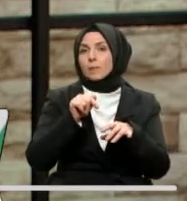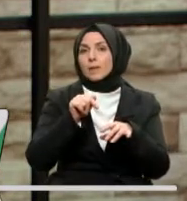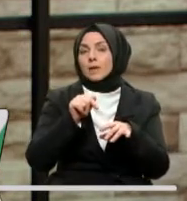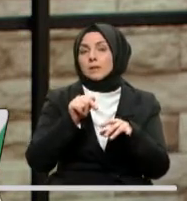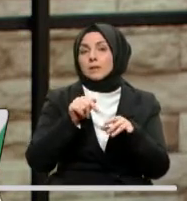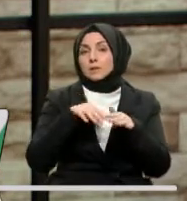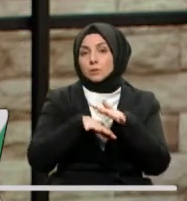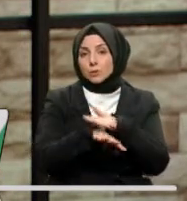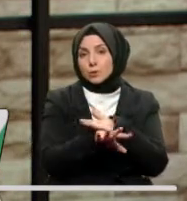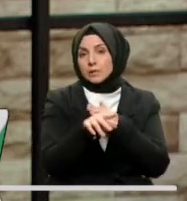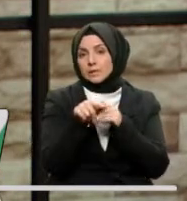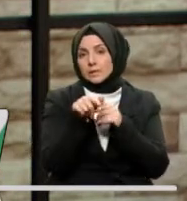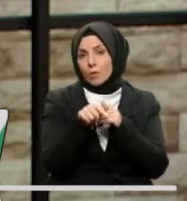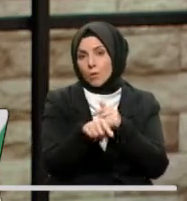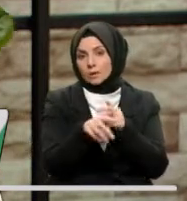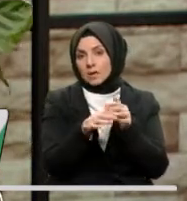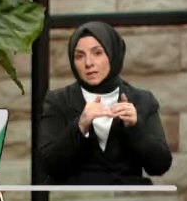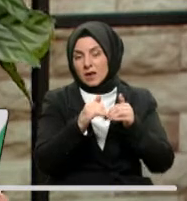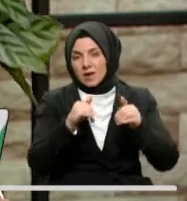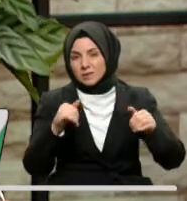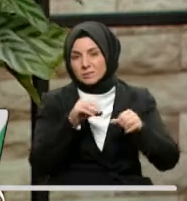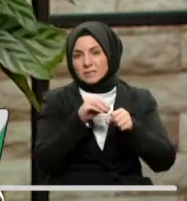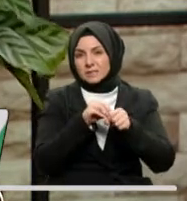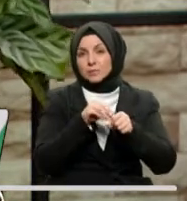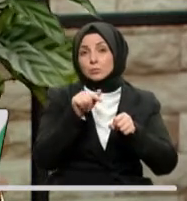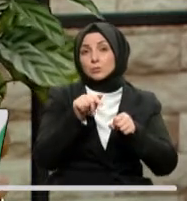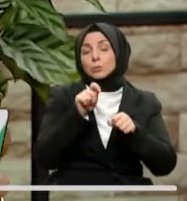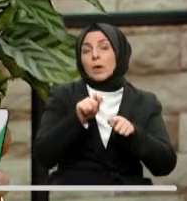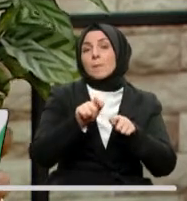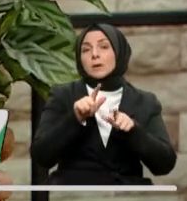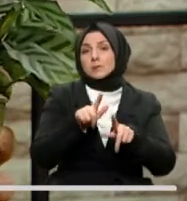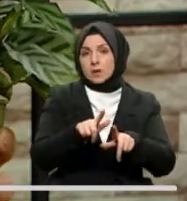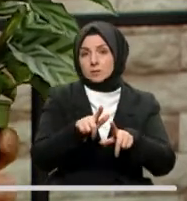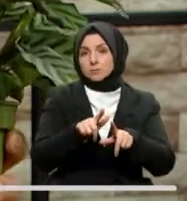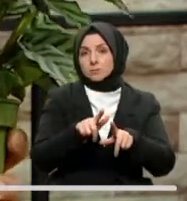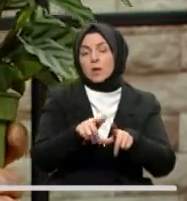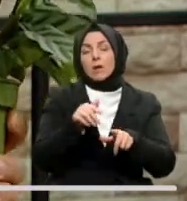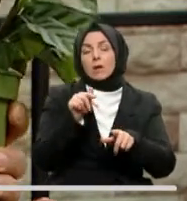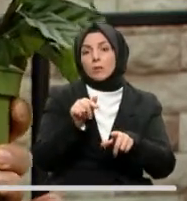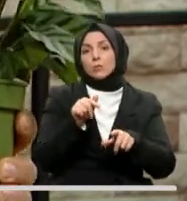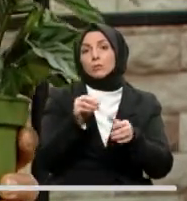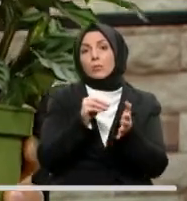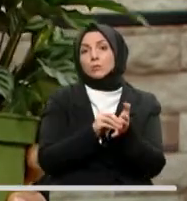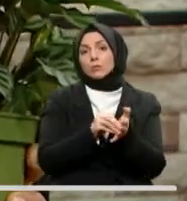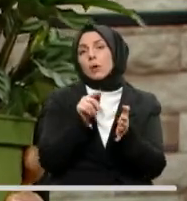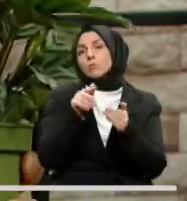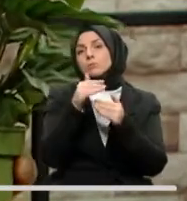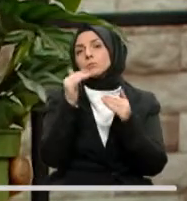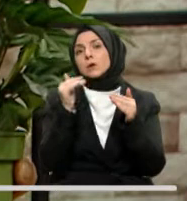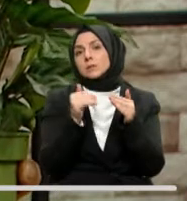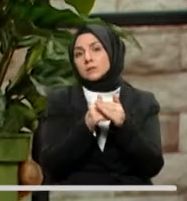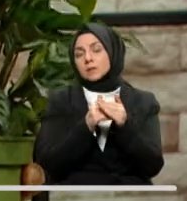Onu aldıktan sonra Elimizin içerisinde alıyoruz diğer bitkimiz yani taş koyduk yatak şimdi parçası onun Altınada topumuzu